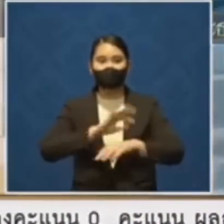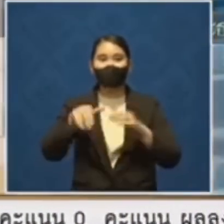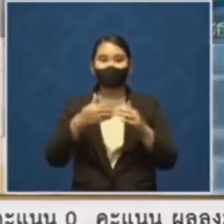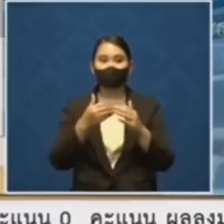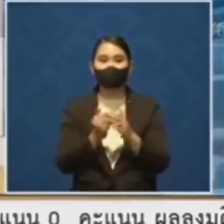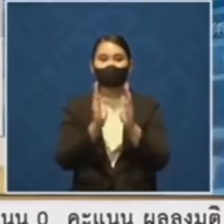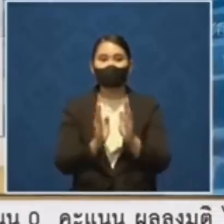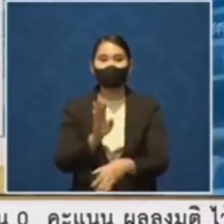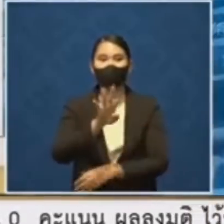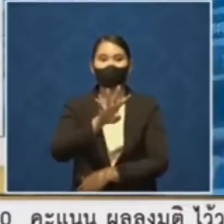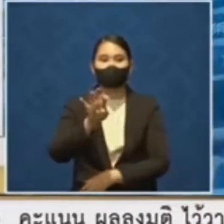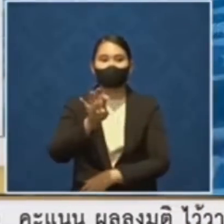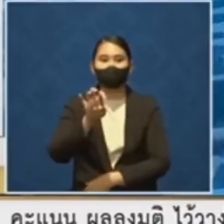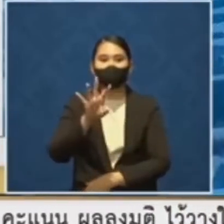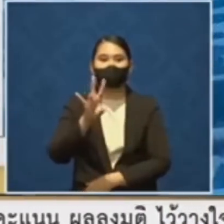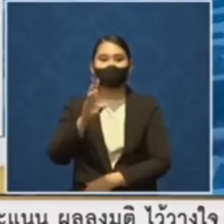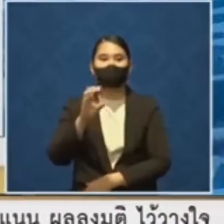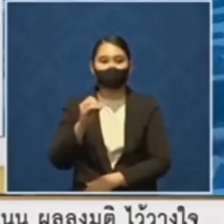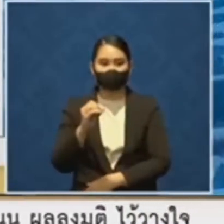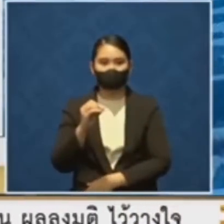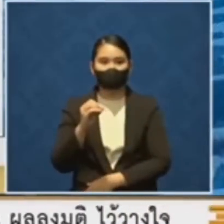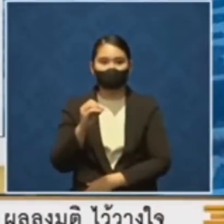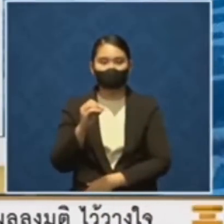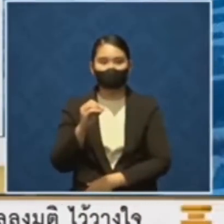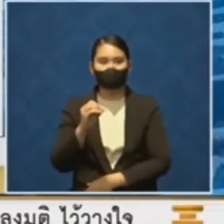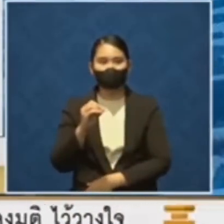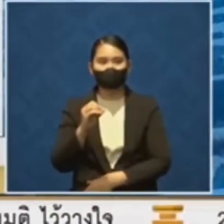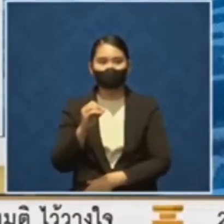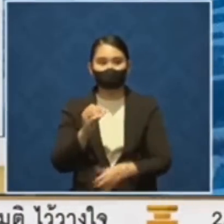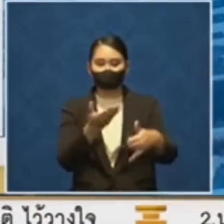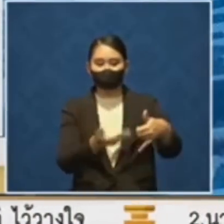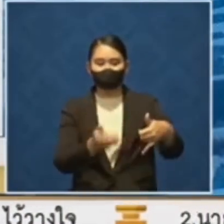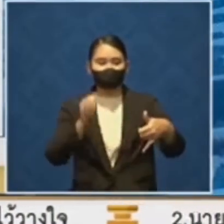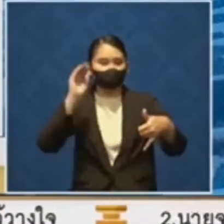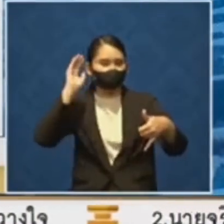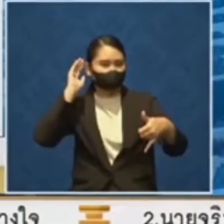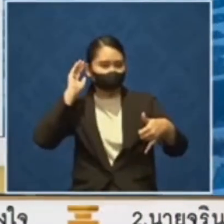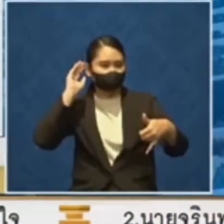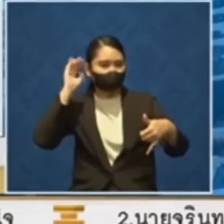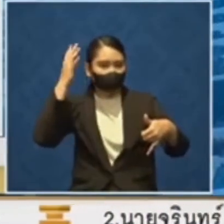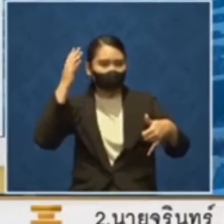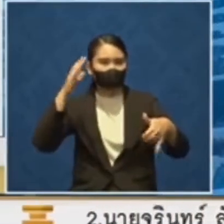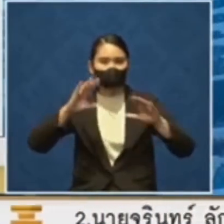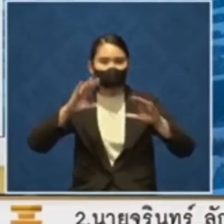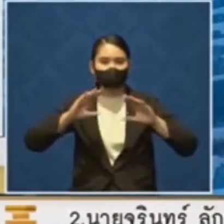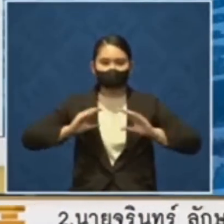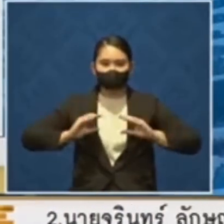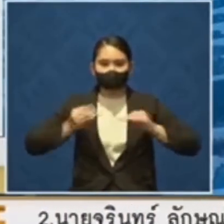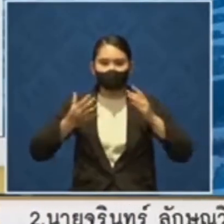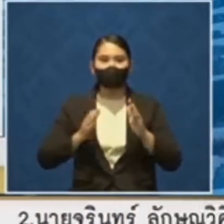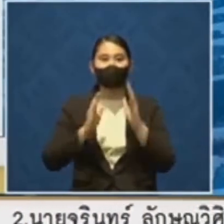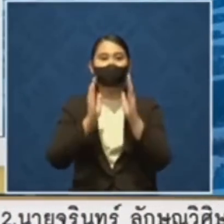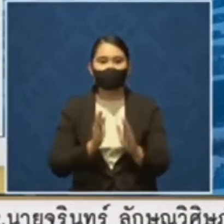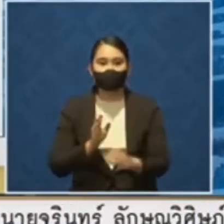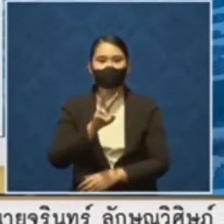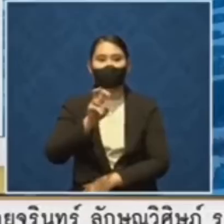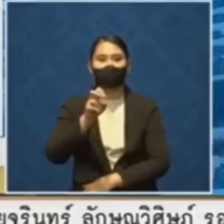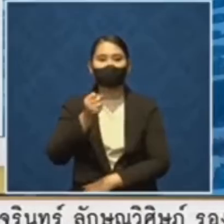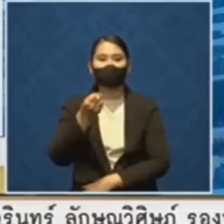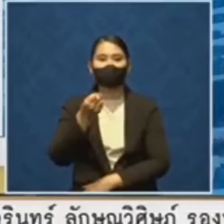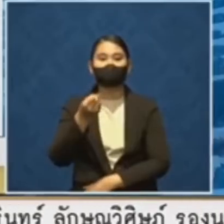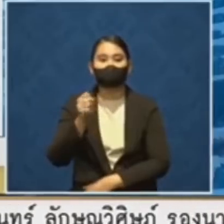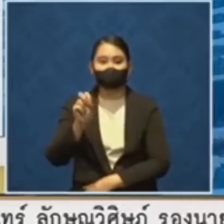470คนเห็นด้วยคือไม่ไว้วางใจ212คน